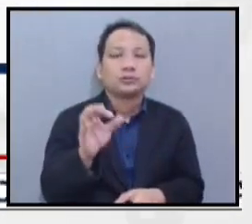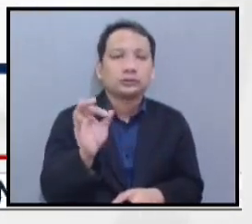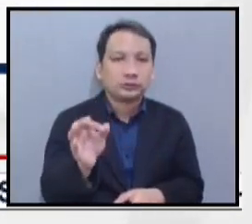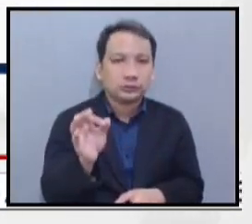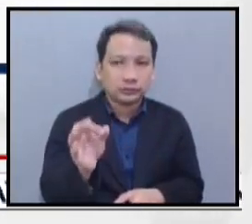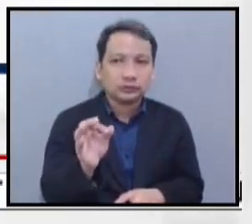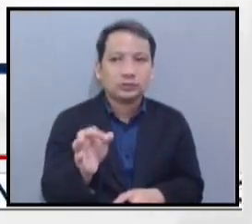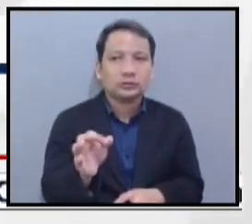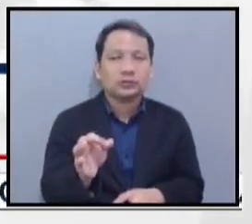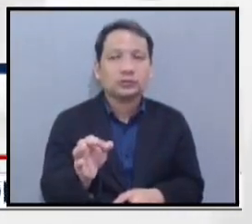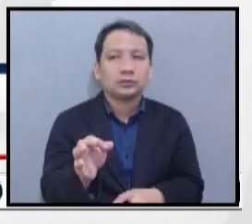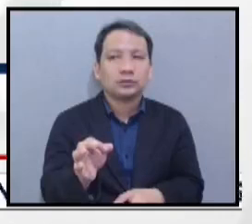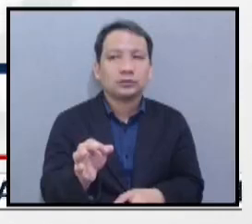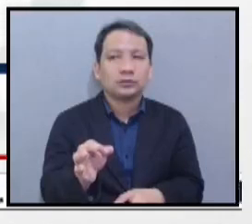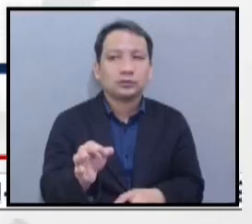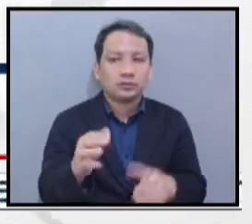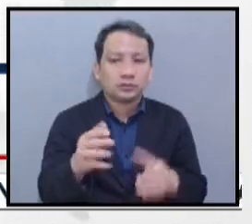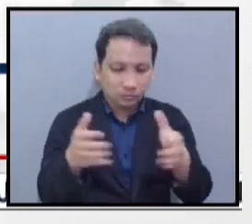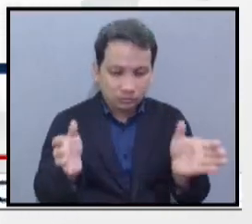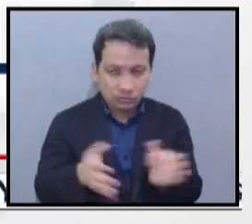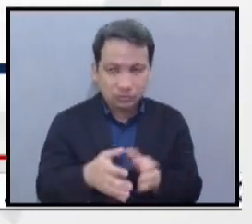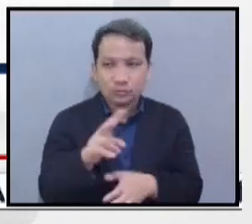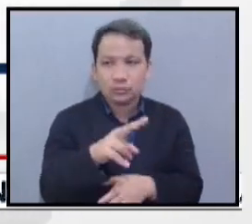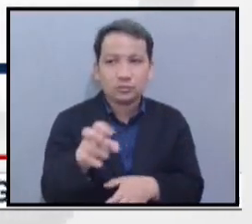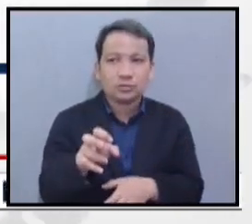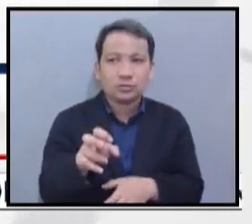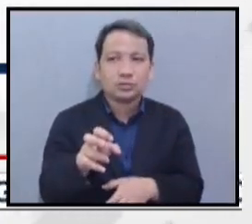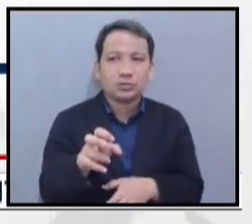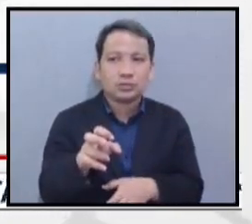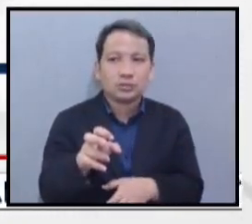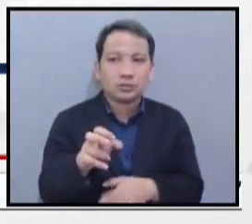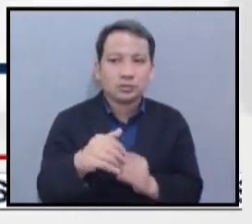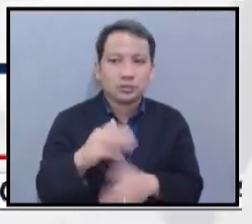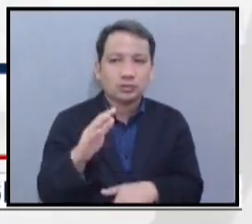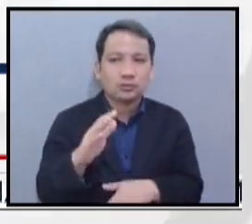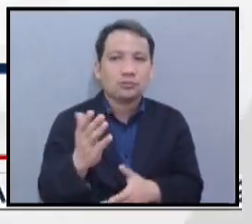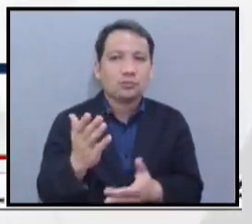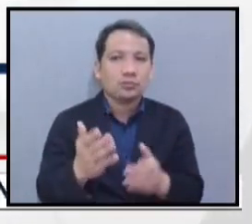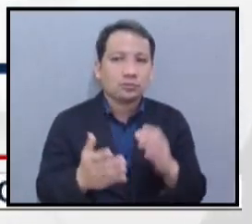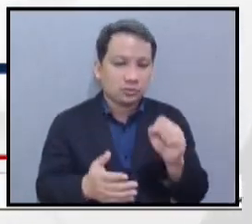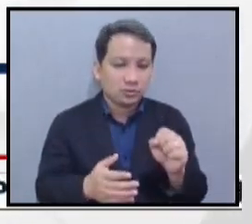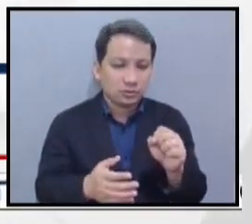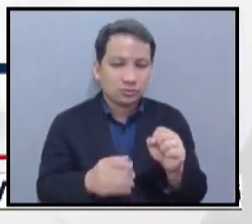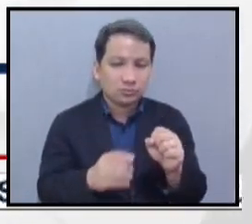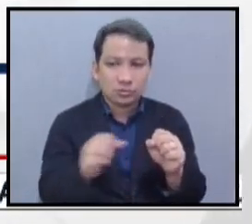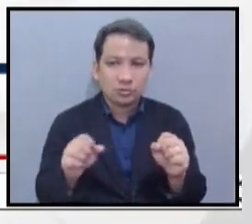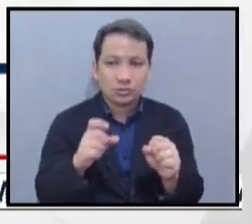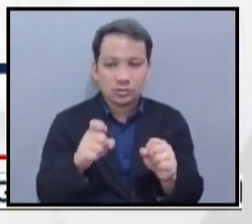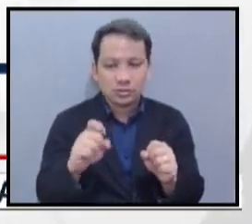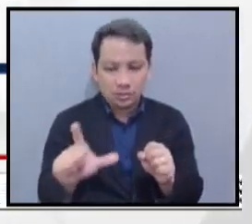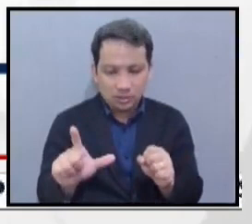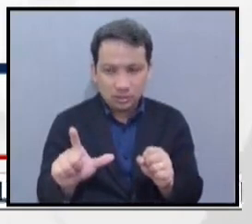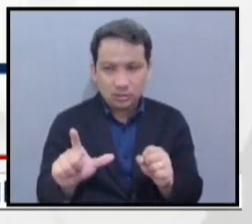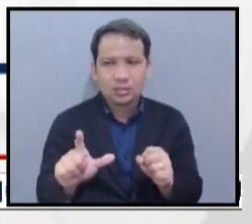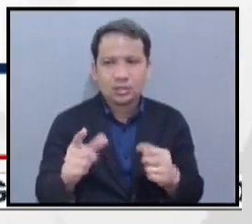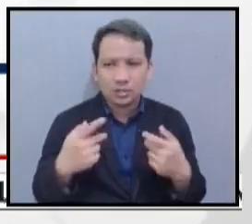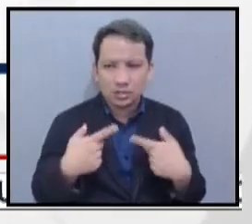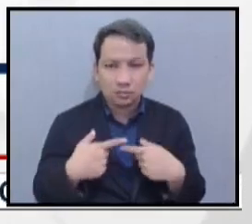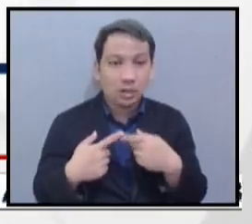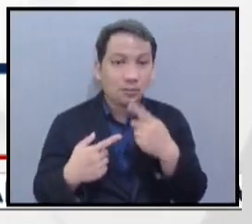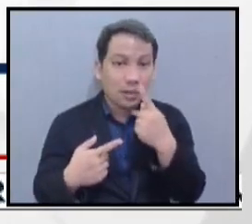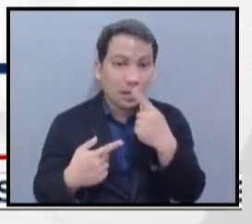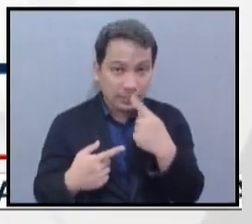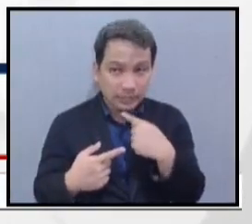pesos per tray hanggang 200 pesos per tray mula sa small hanggang extra large. Mayroon din pulang itlog o ang itlog